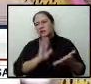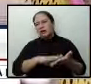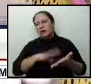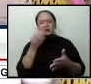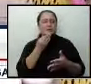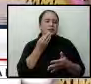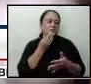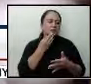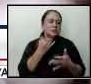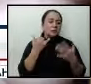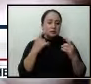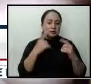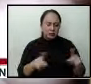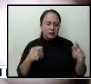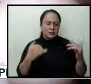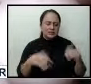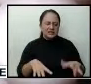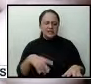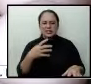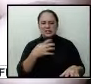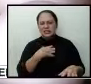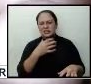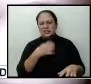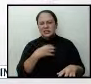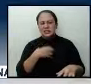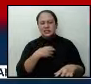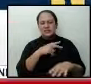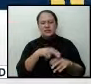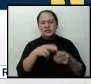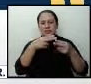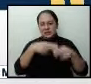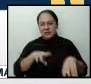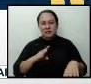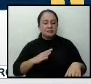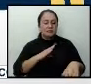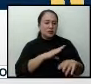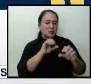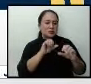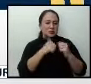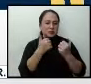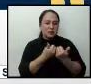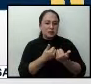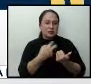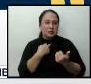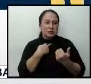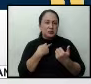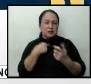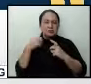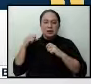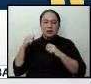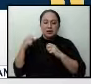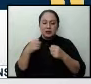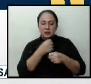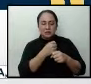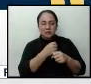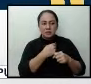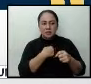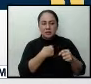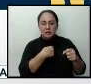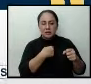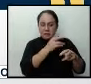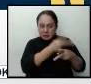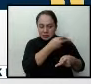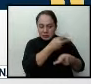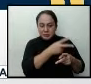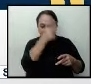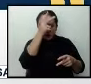Pero umaaray naman ang Philippine Egg Board Association. Malaki na lulugi ng mga layer farmers ngayon. Kasi nga, ang taas ng cost of production mo, ang